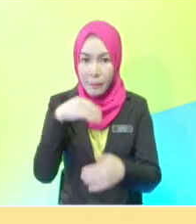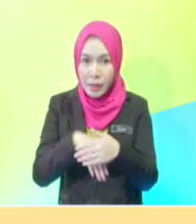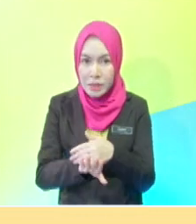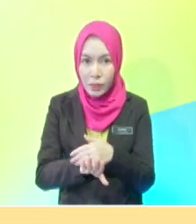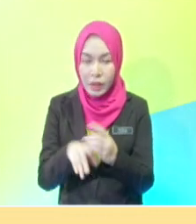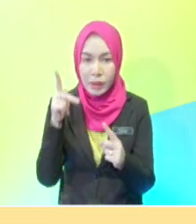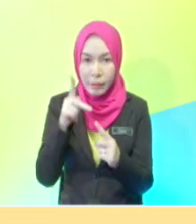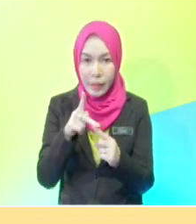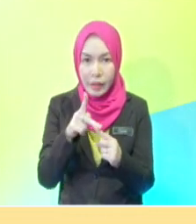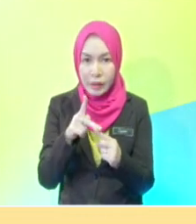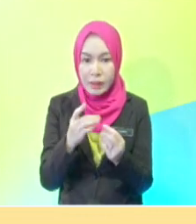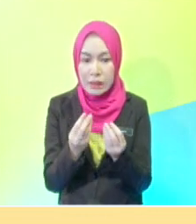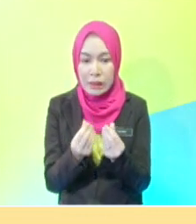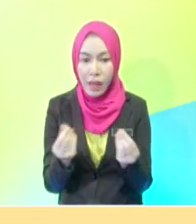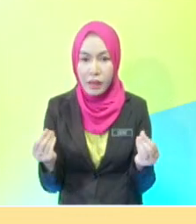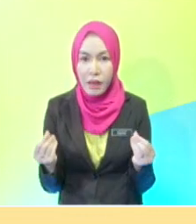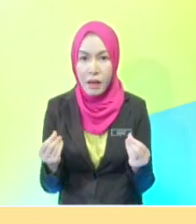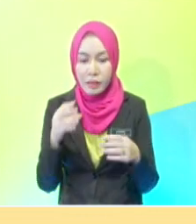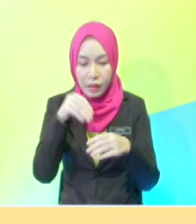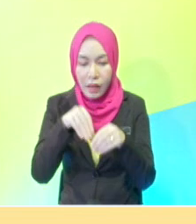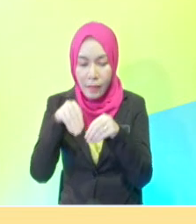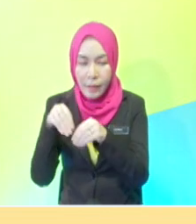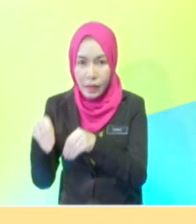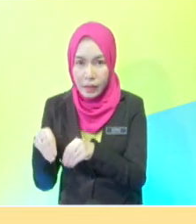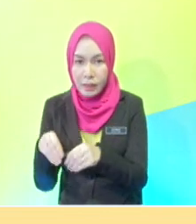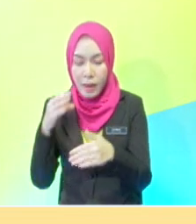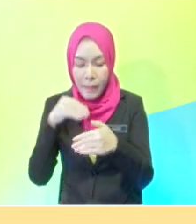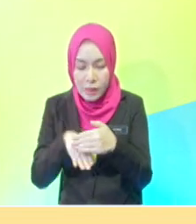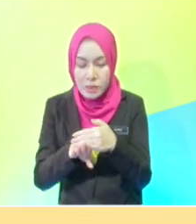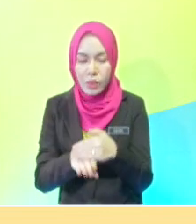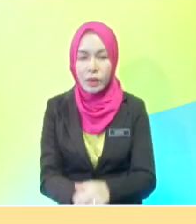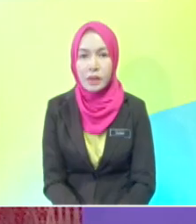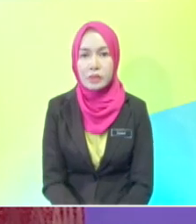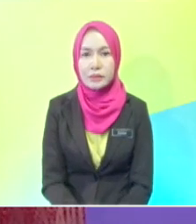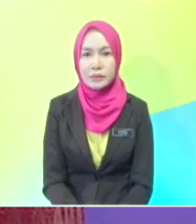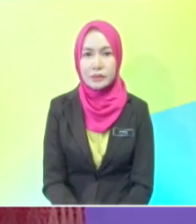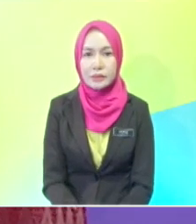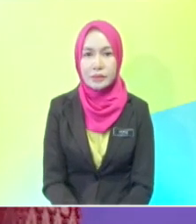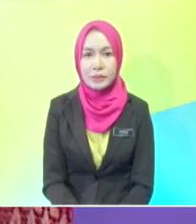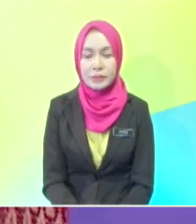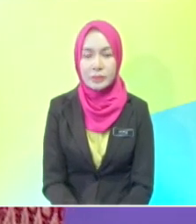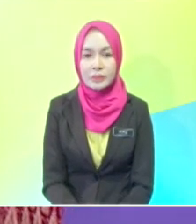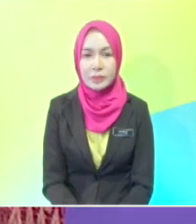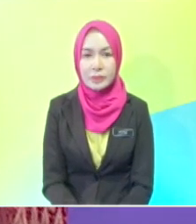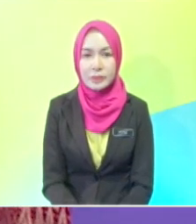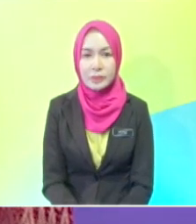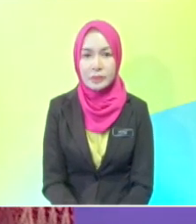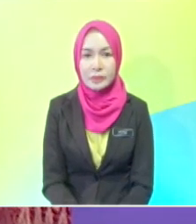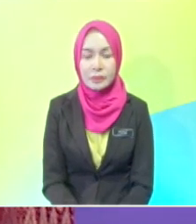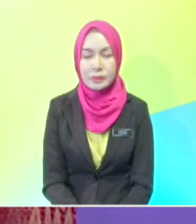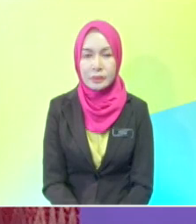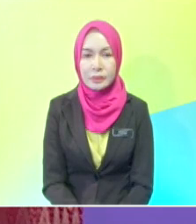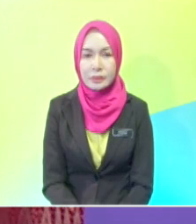tanaman contoh kalau kapas biasa kita masukkan tadi kita Panggil kapas kalau kita letak dekat jagung